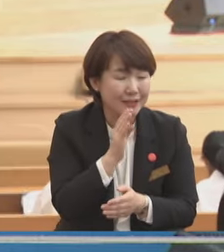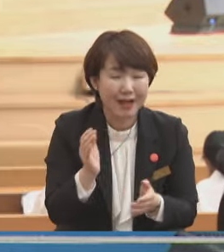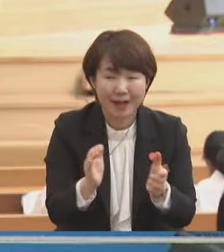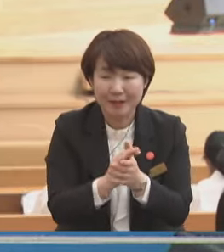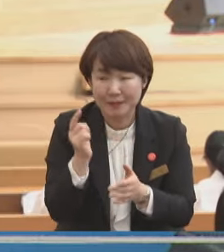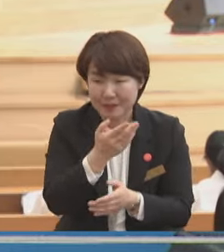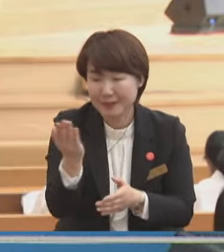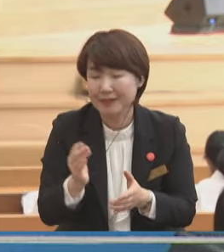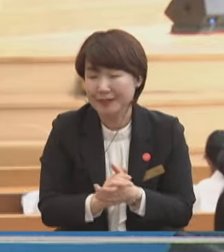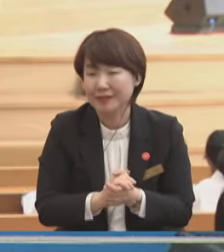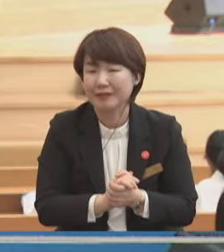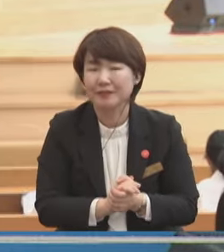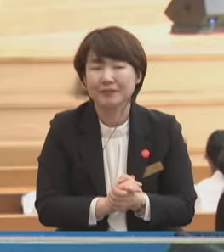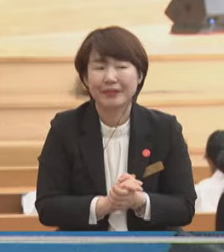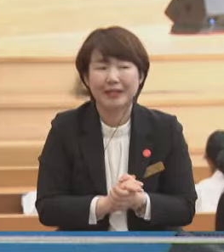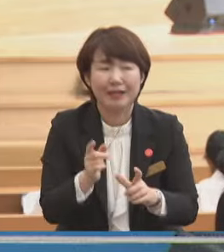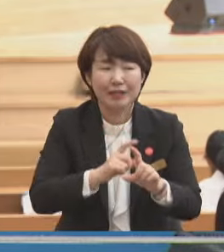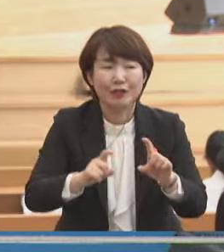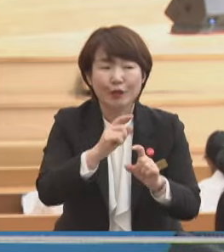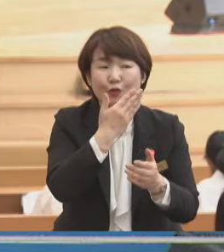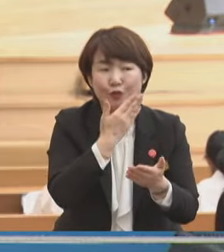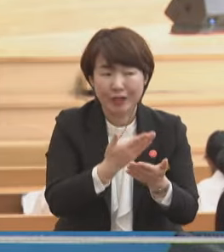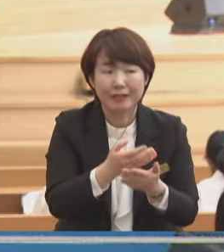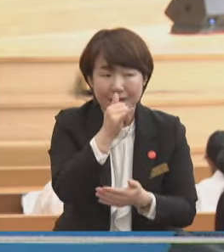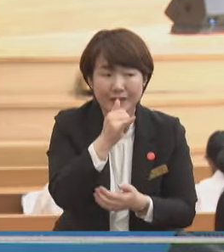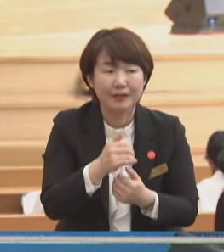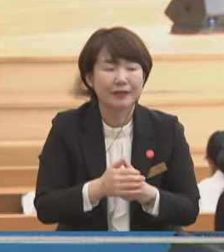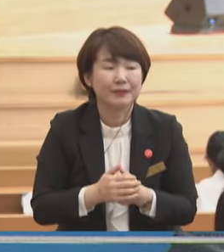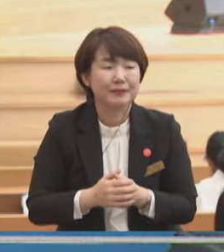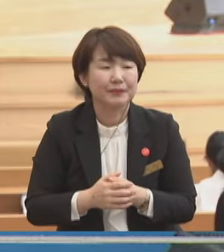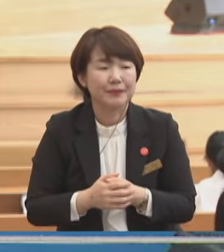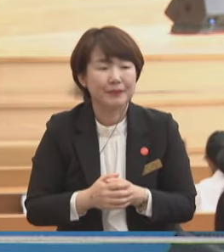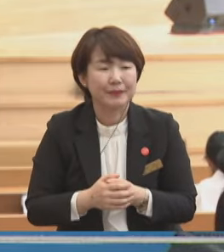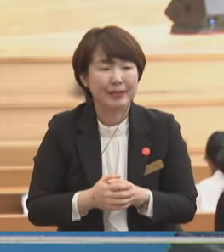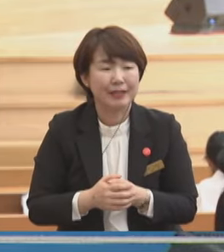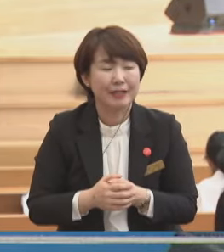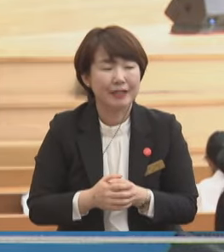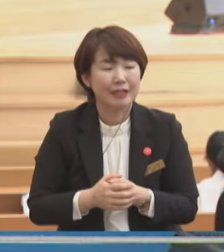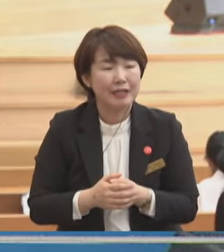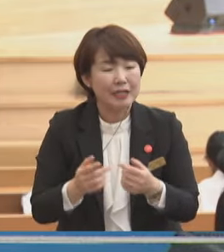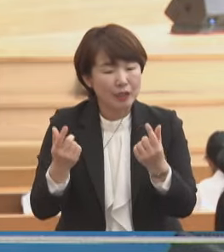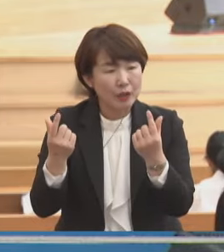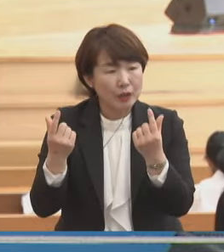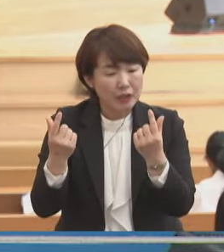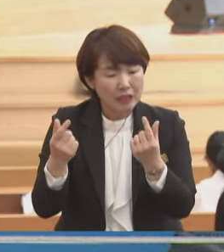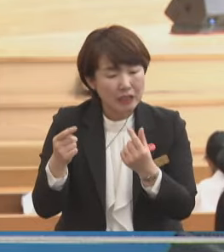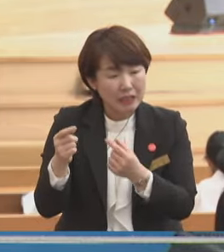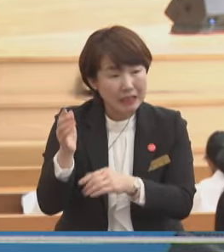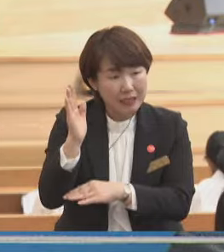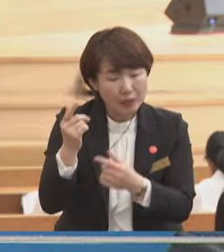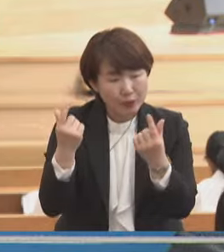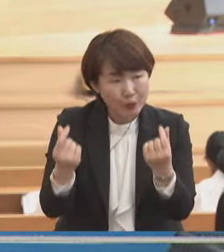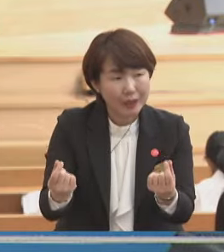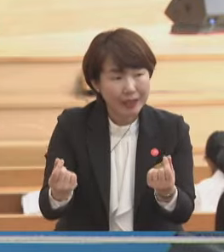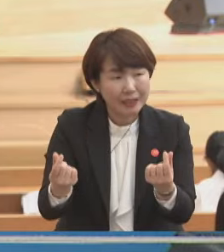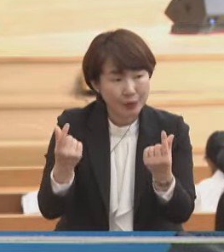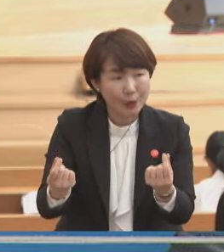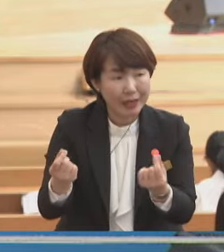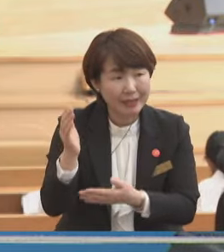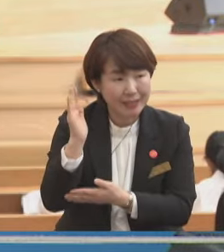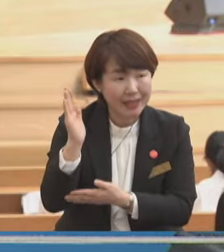아멘 근데 더 중요한 거 이와 똑같은 얘기를 우가